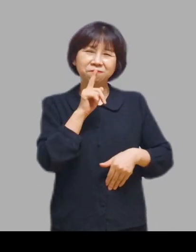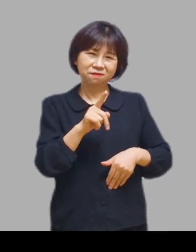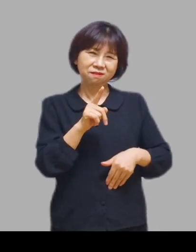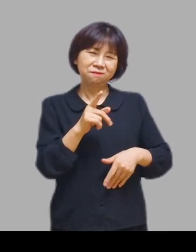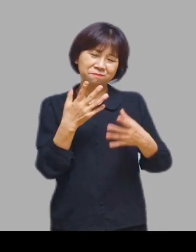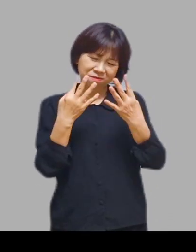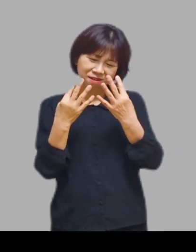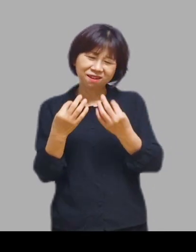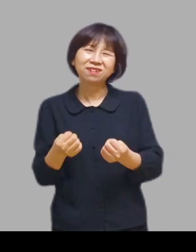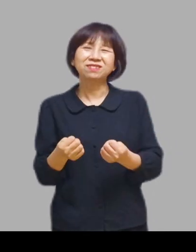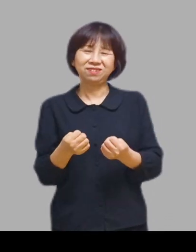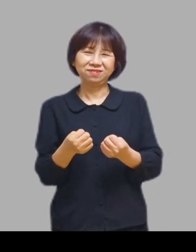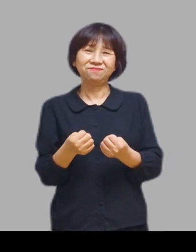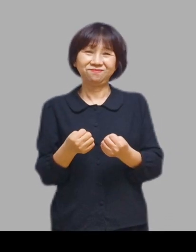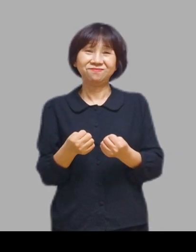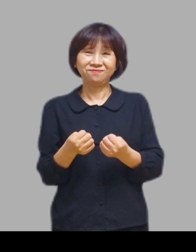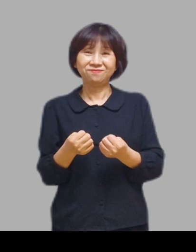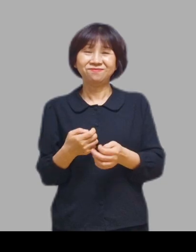얼마나 많은데